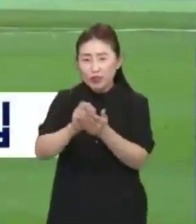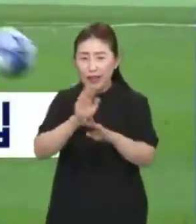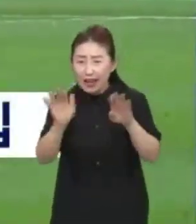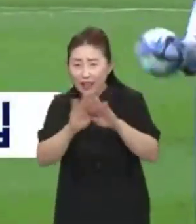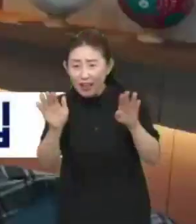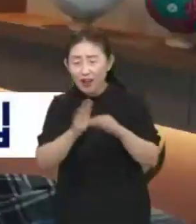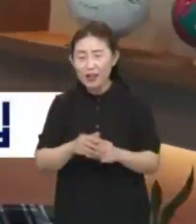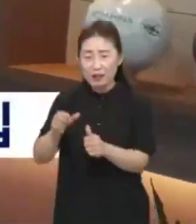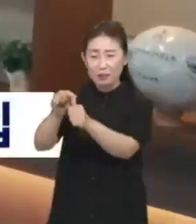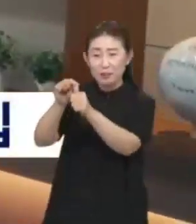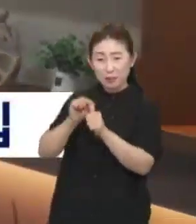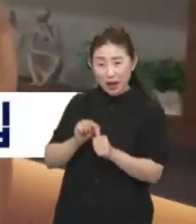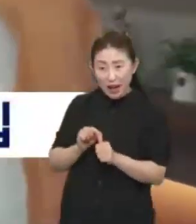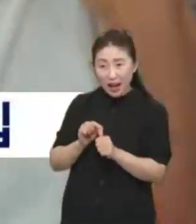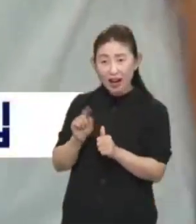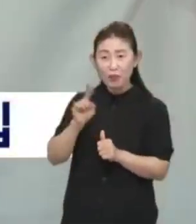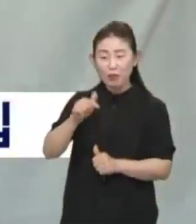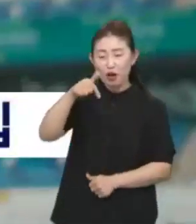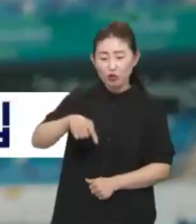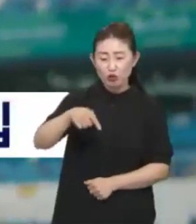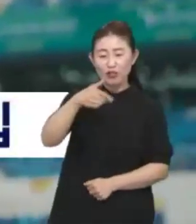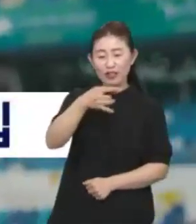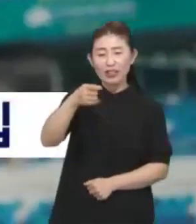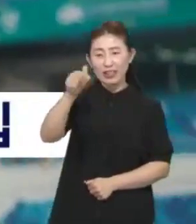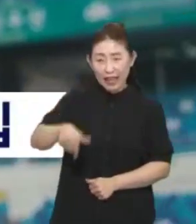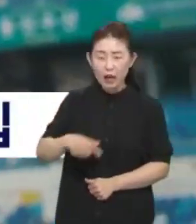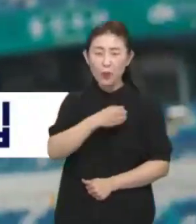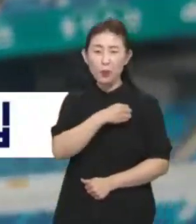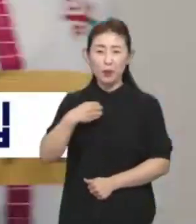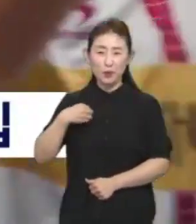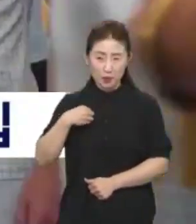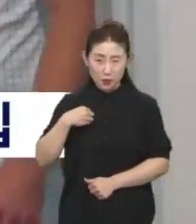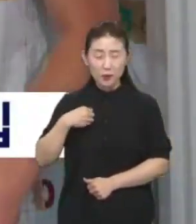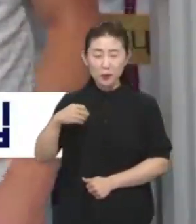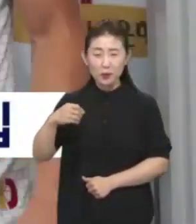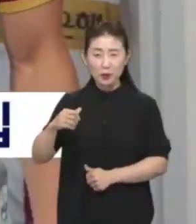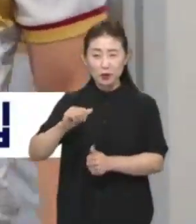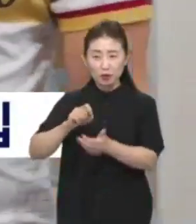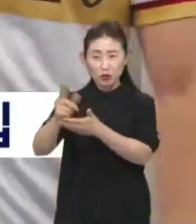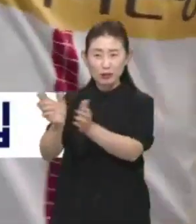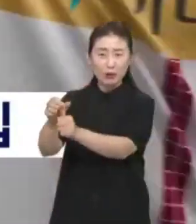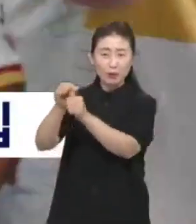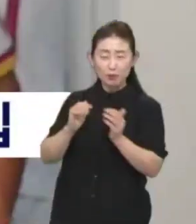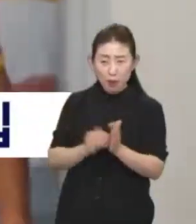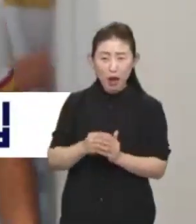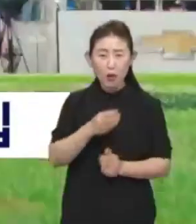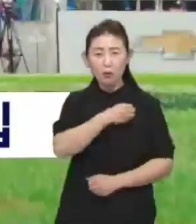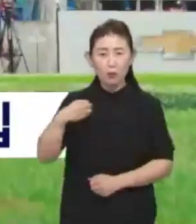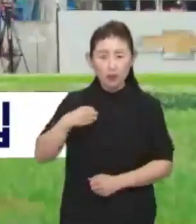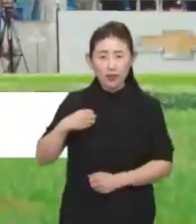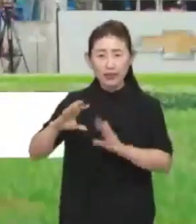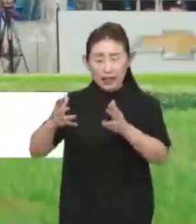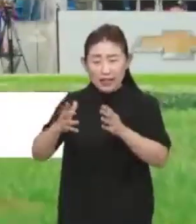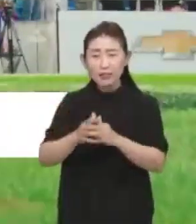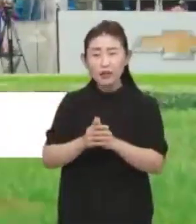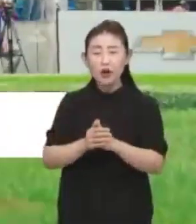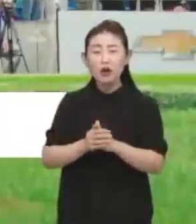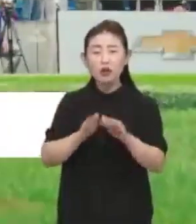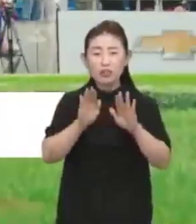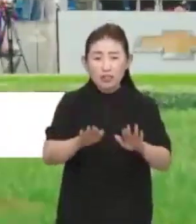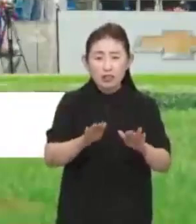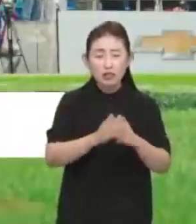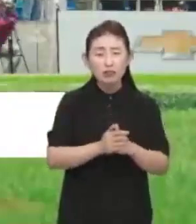위해서 라트비아 국가대표 공격수 구택도 폴란드 리그에서 데려왔습니다. 구택은 폴란드에서 승격한 지 얼마 안